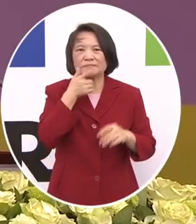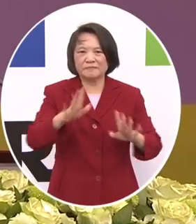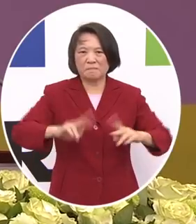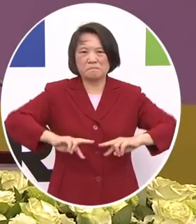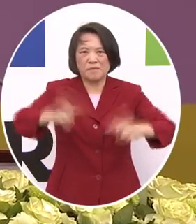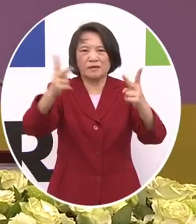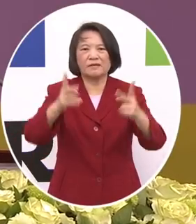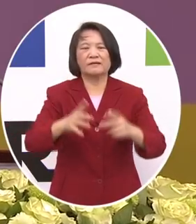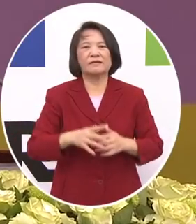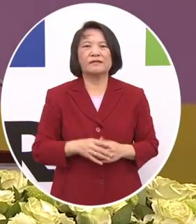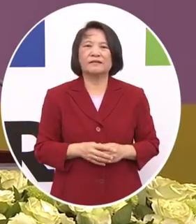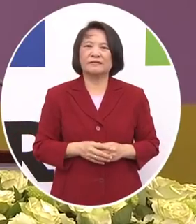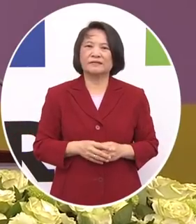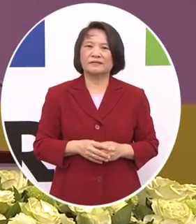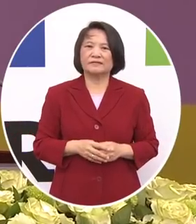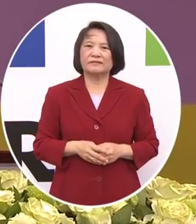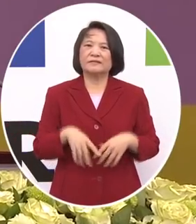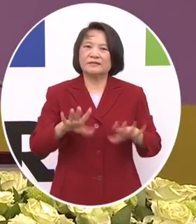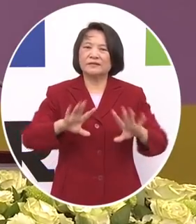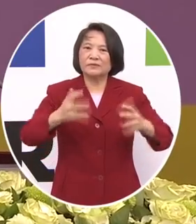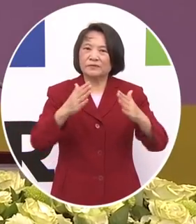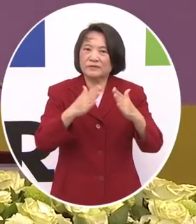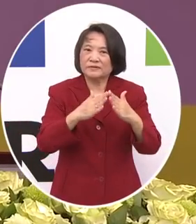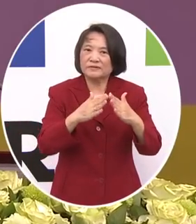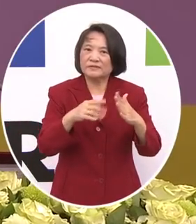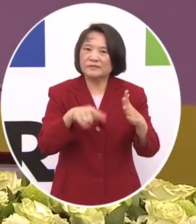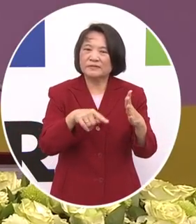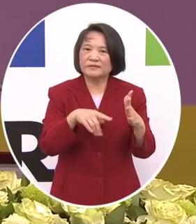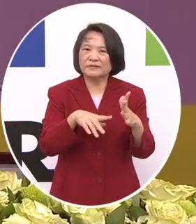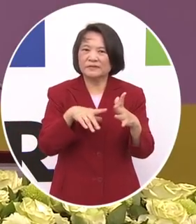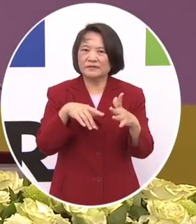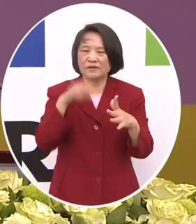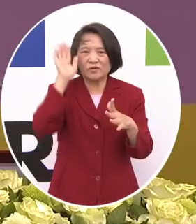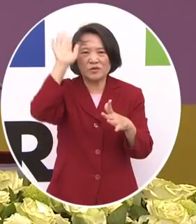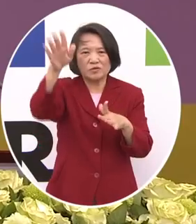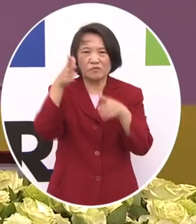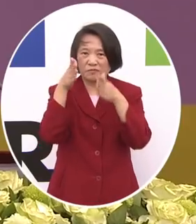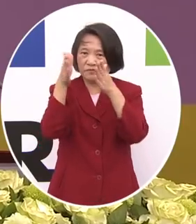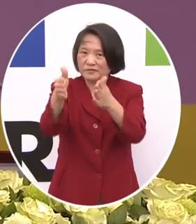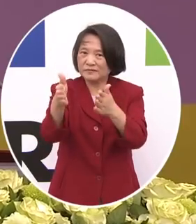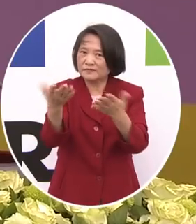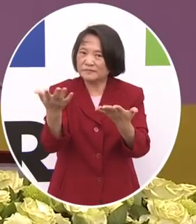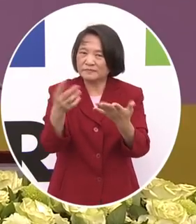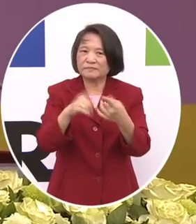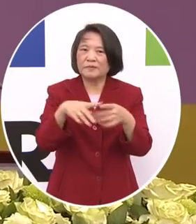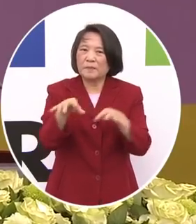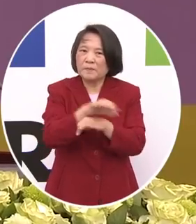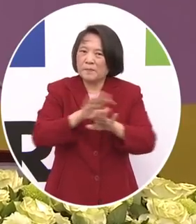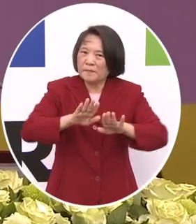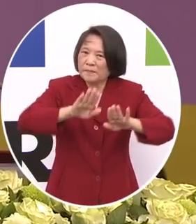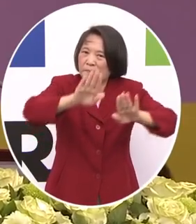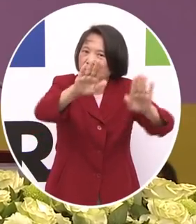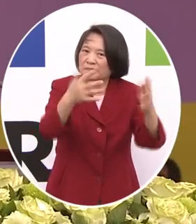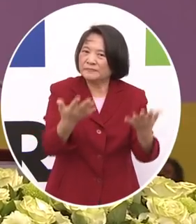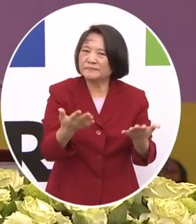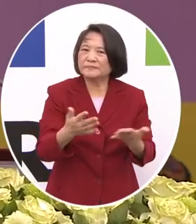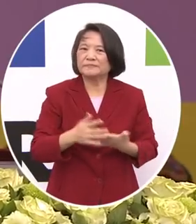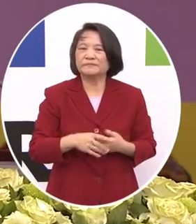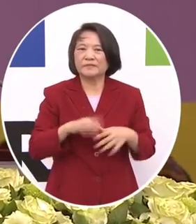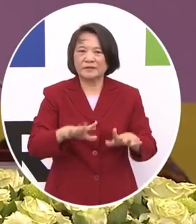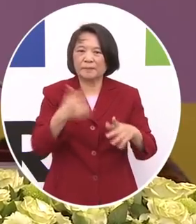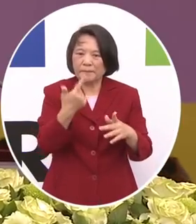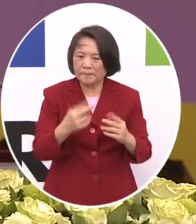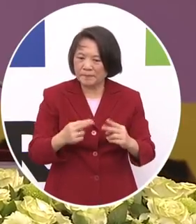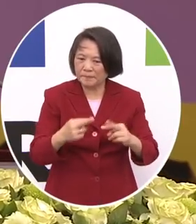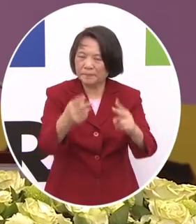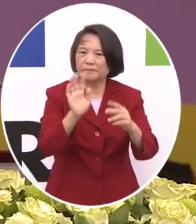各位国人同胞，国家的方向，国家发展的方向已经在改